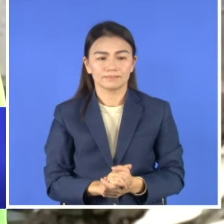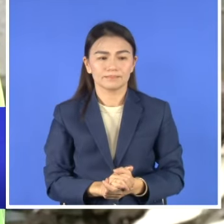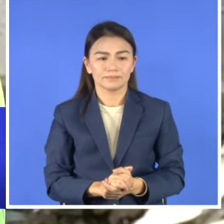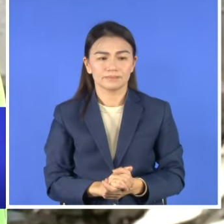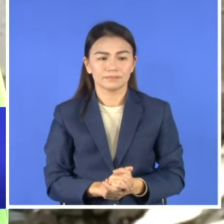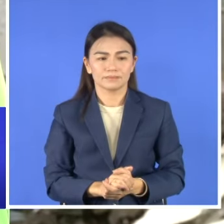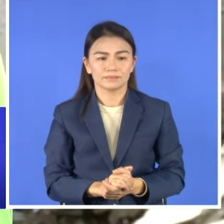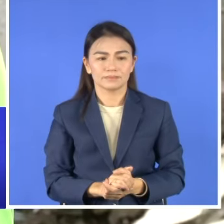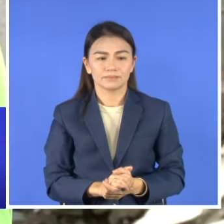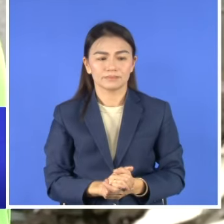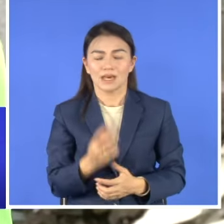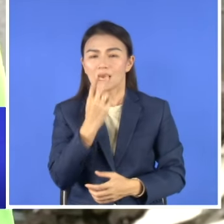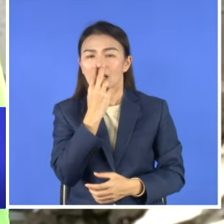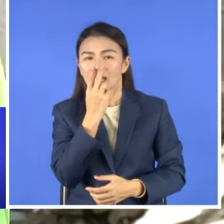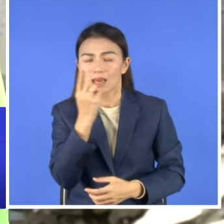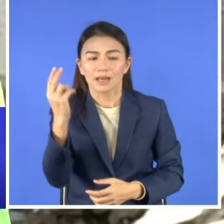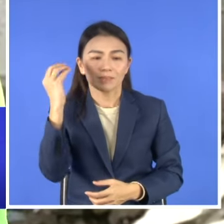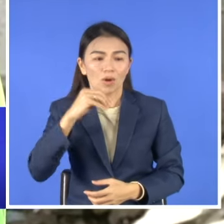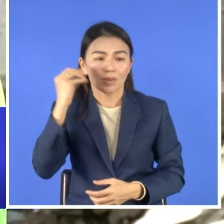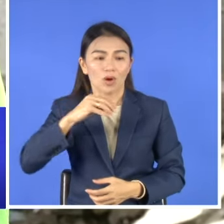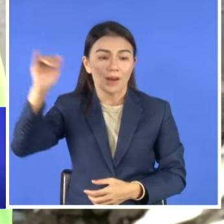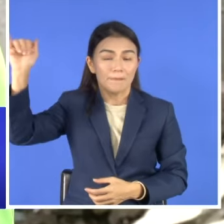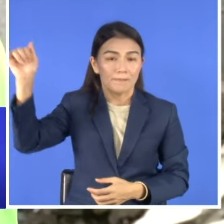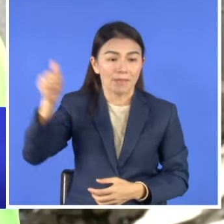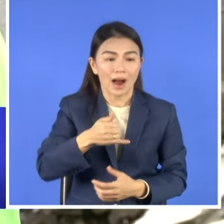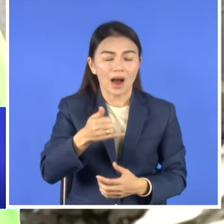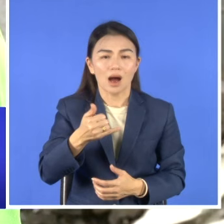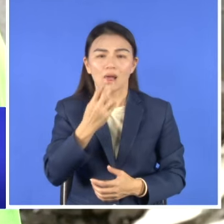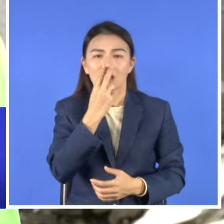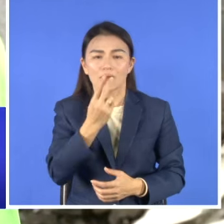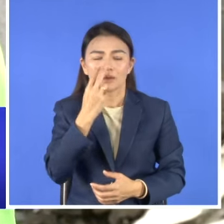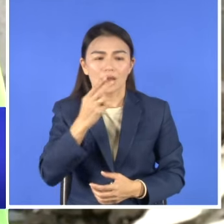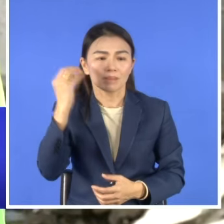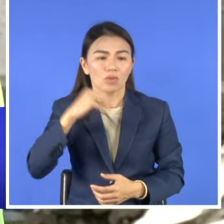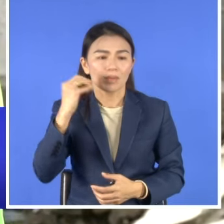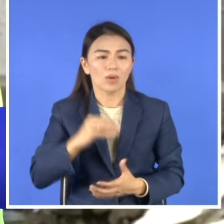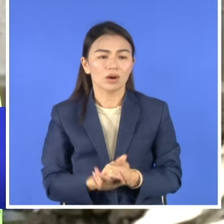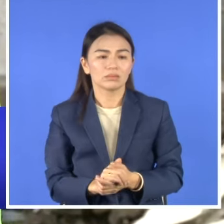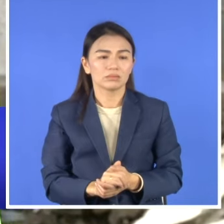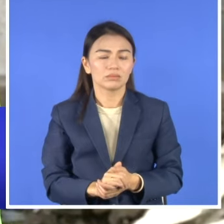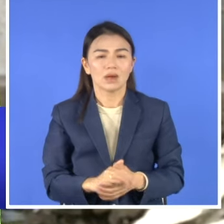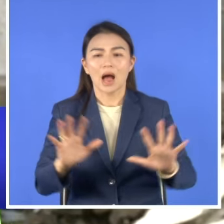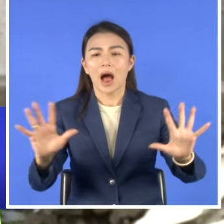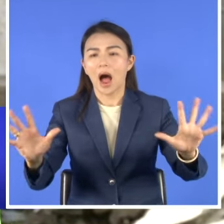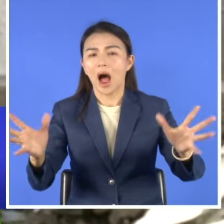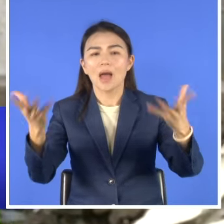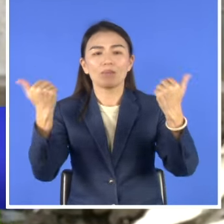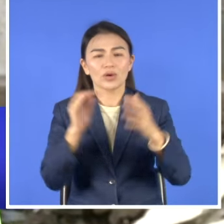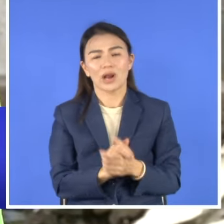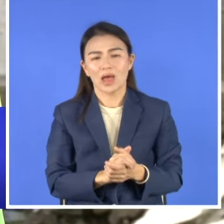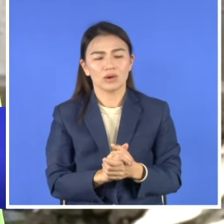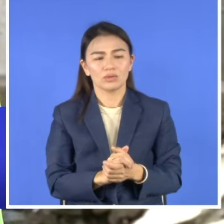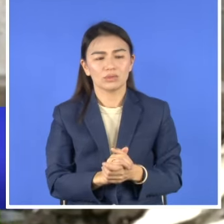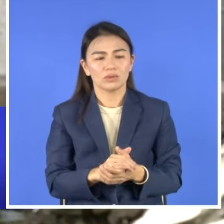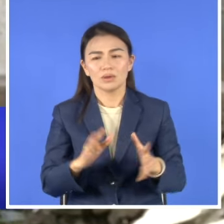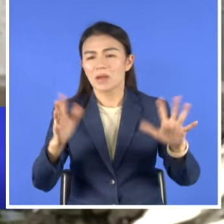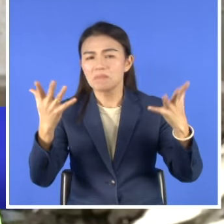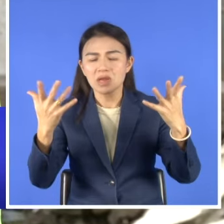ได้ยินบ่อยตั้งแต่มา 4ครั้งเนี่ยคือคำว่าหายหมดแล้วทุกอย่างไม่เหลือแล้วครับ